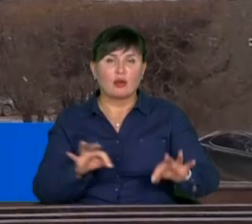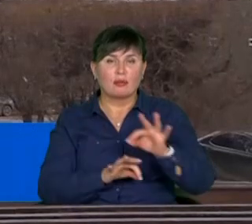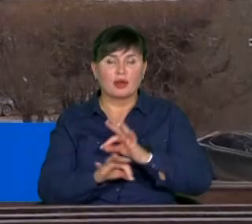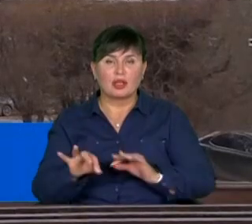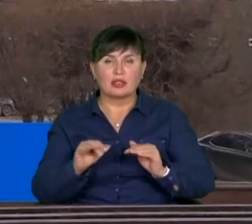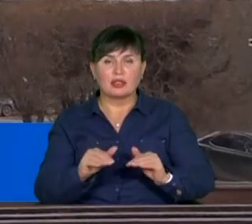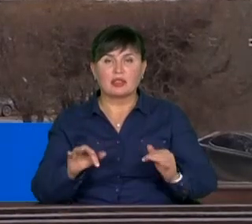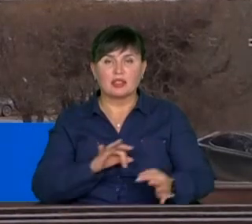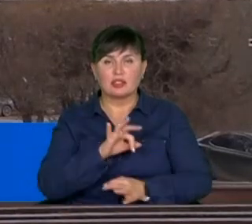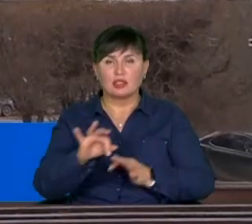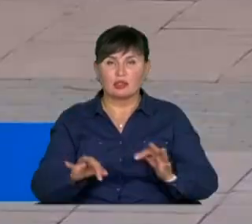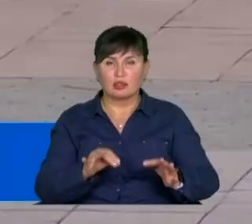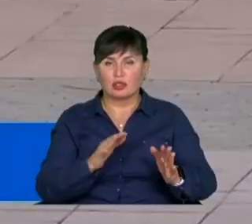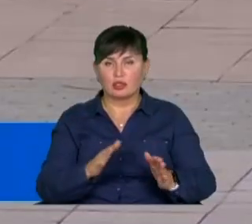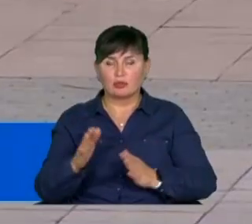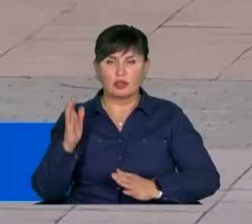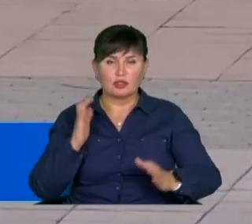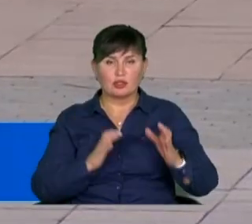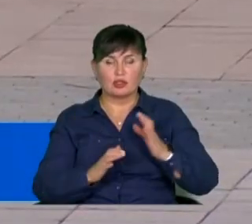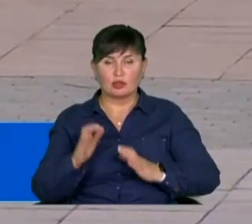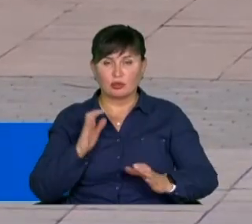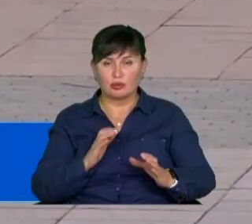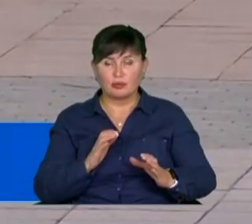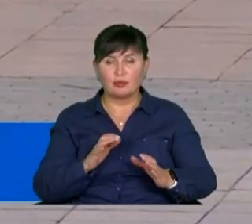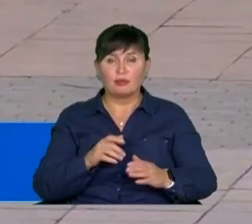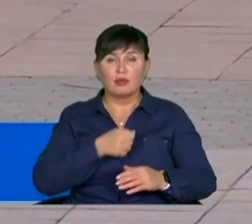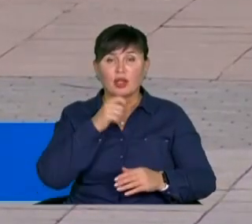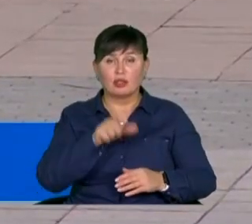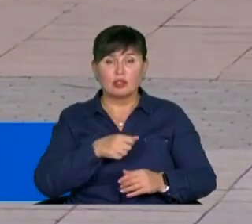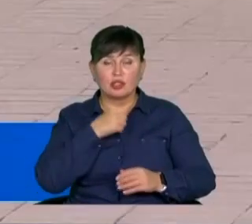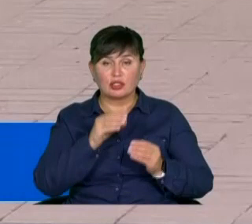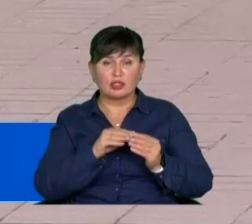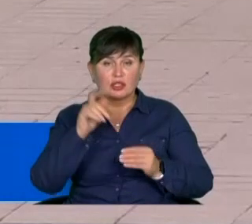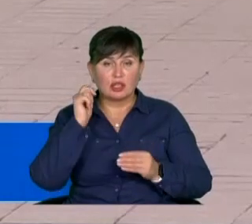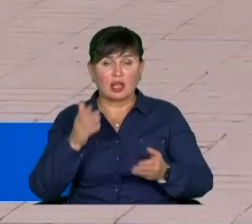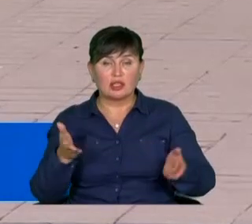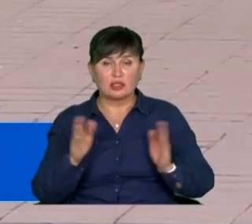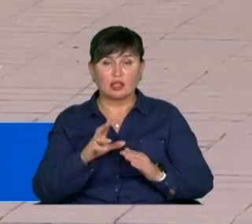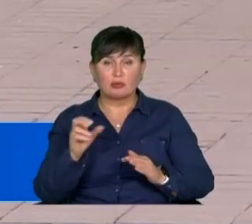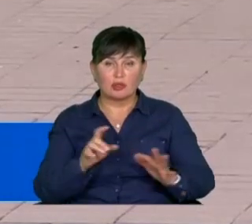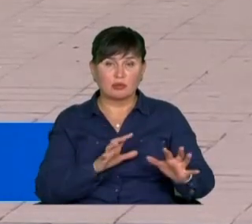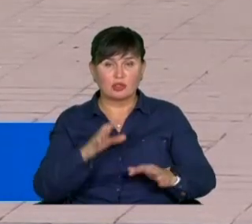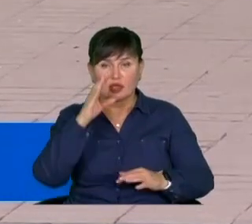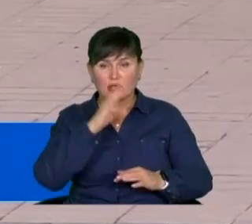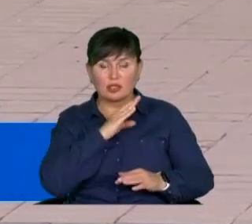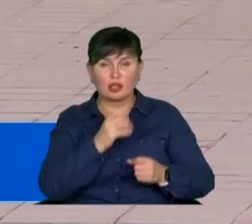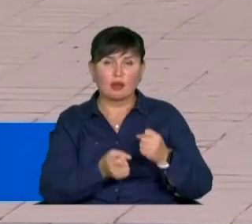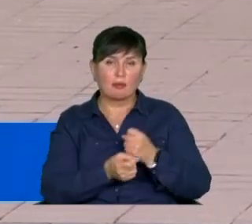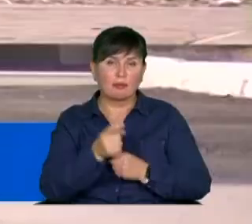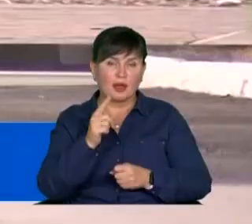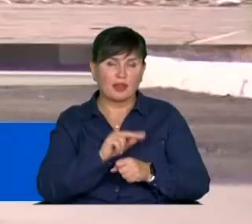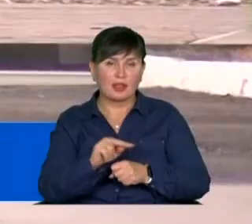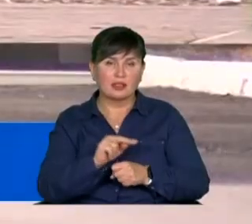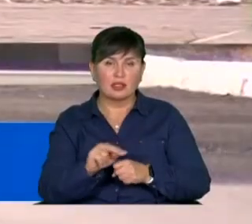и детей-сирот, а точнее регулирует институт наставничества. У подростков старше 10 лет, оставшихся без попечения родителей, появятся наставники.